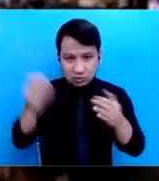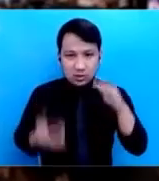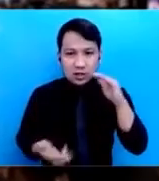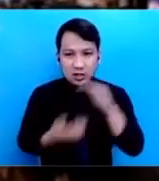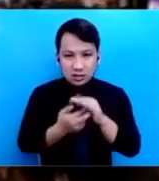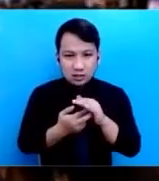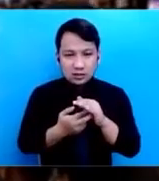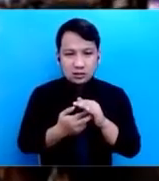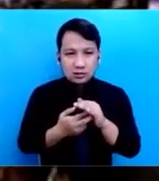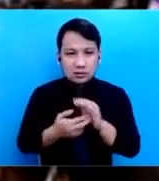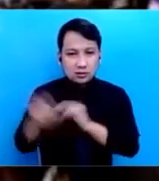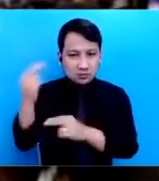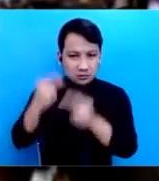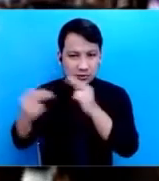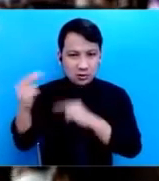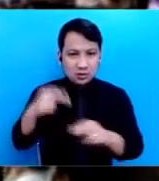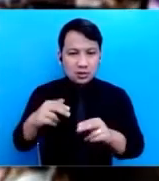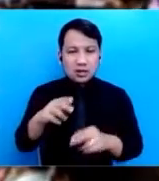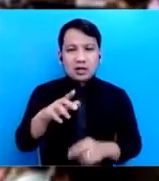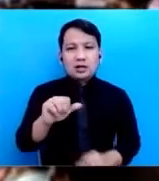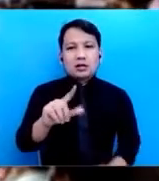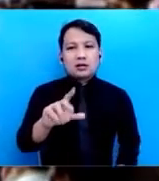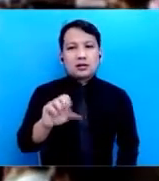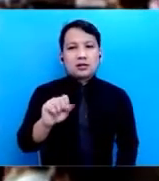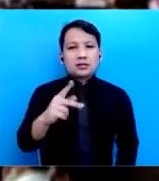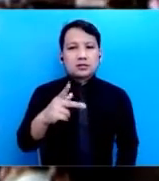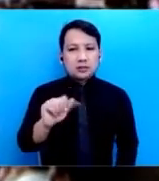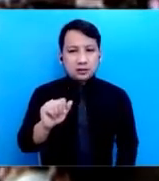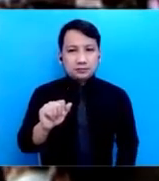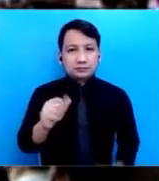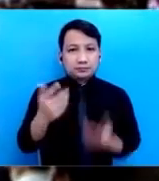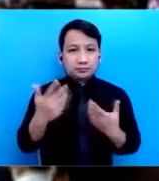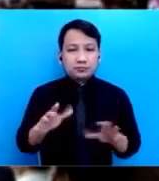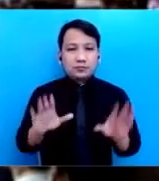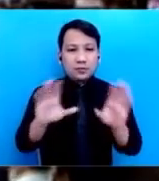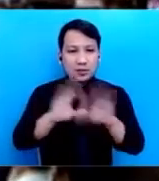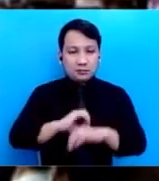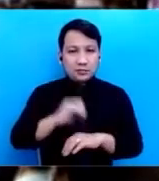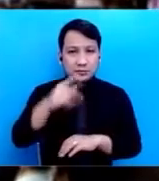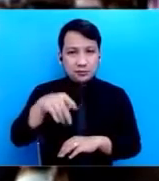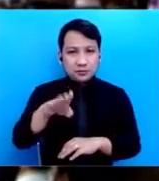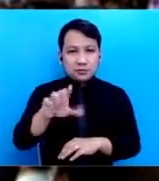ang historical Alaska franchise pagkatapos ng PBA Governor's Cup.